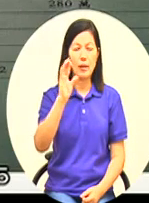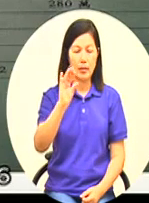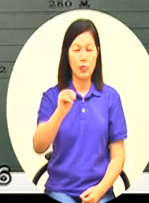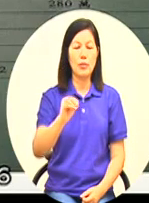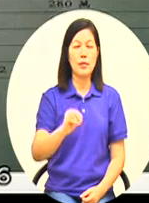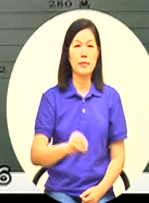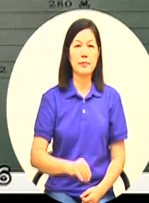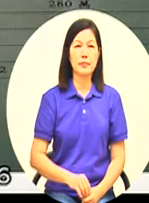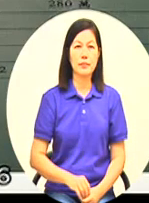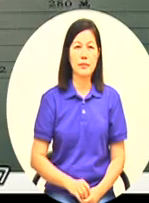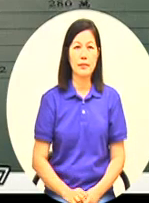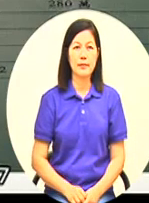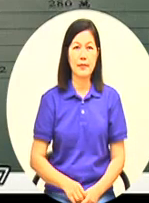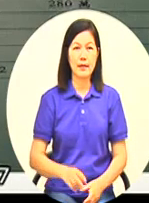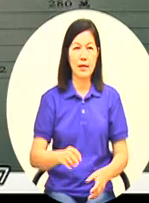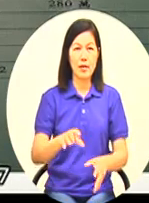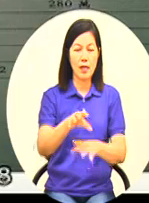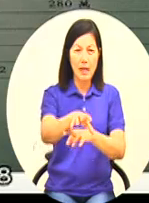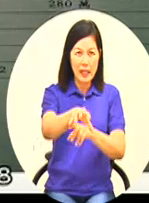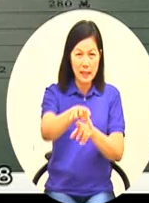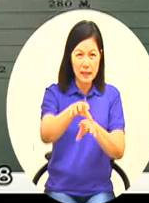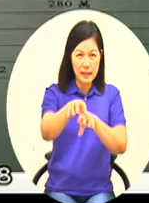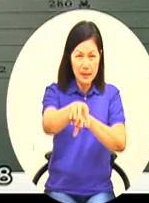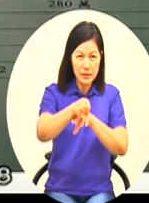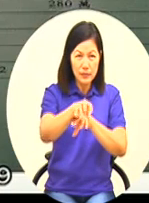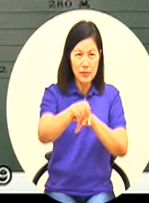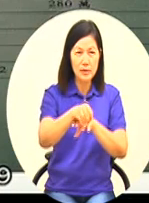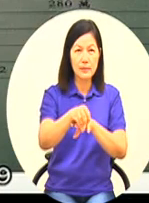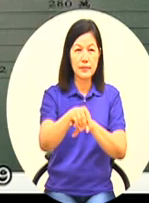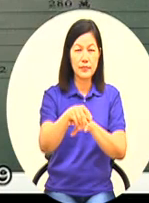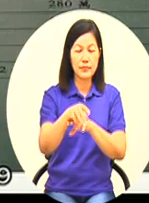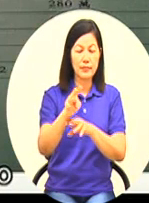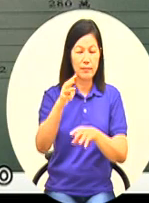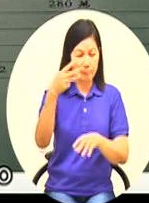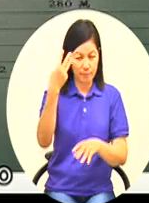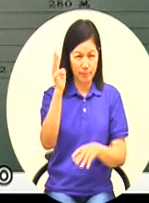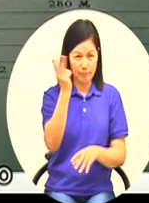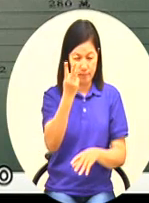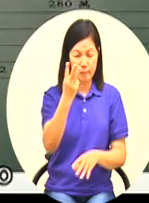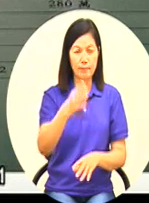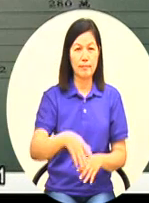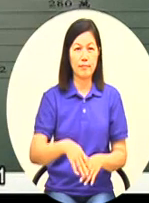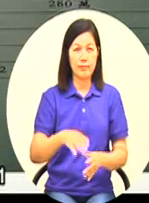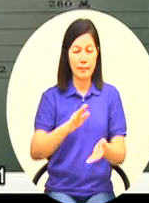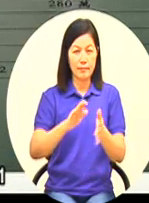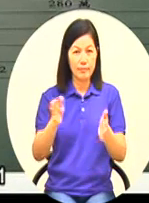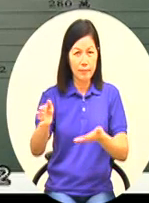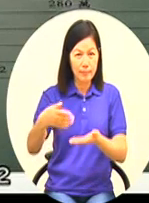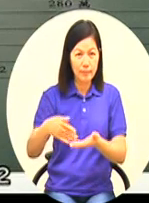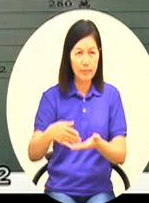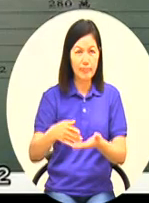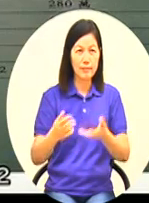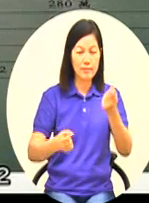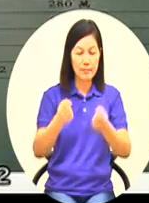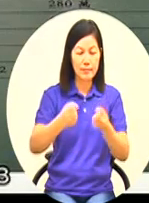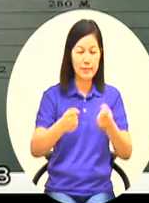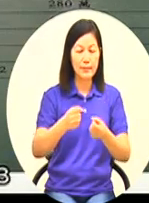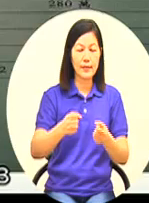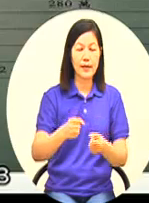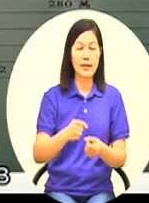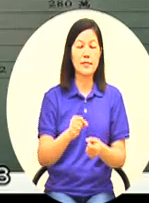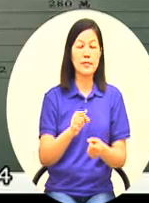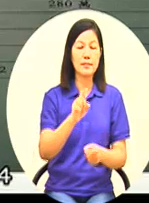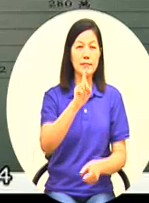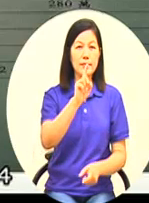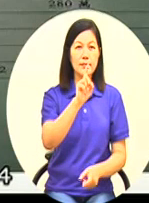抓斗车10吨以上的是3辆，扫街车11到14吨的是5辆，经